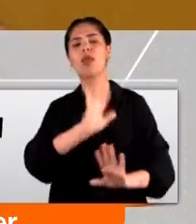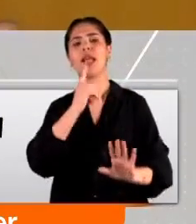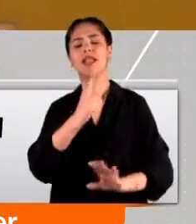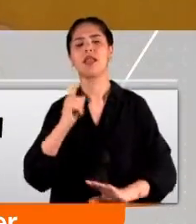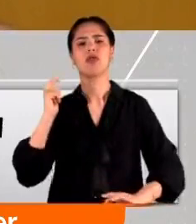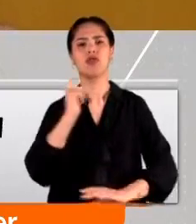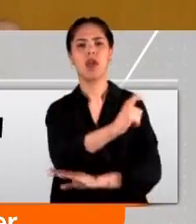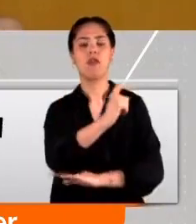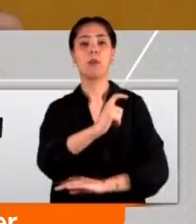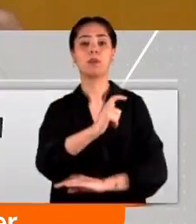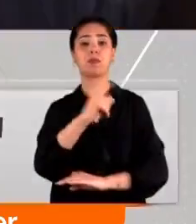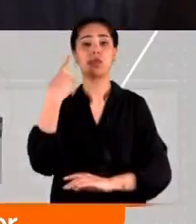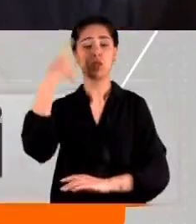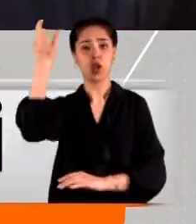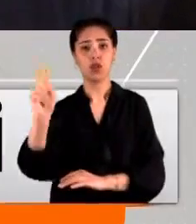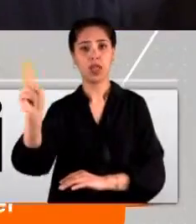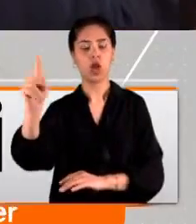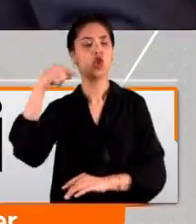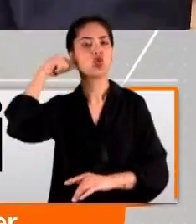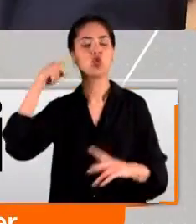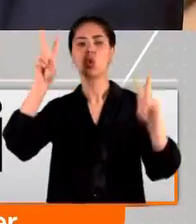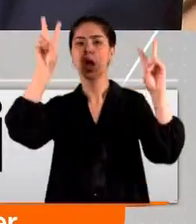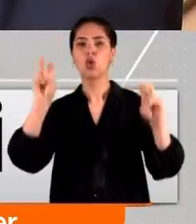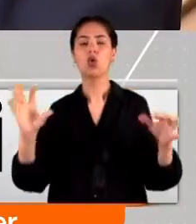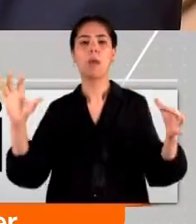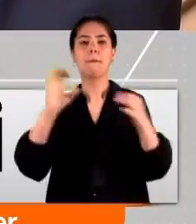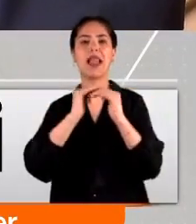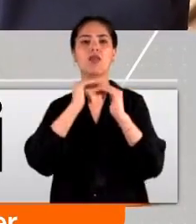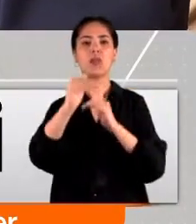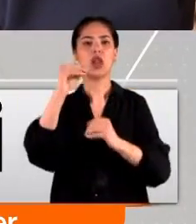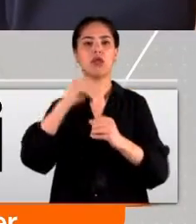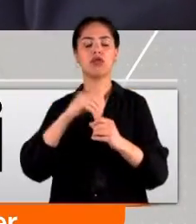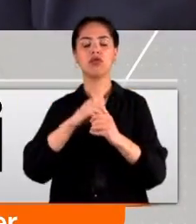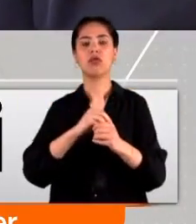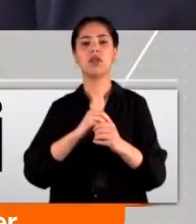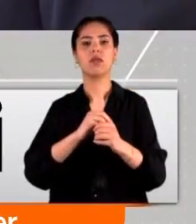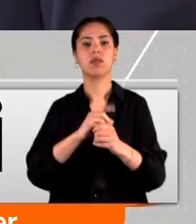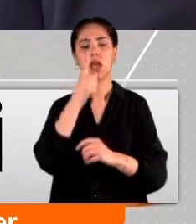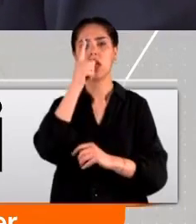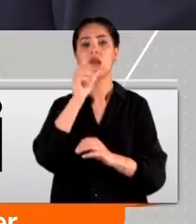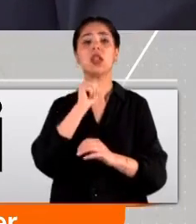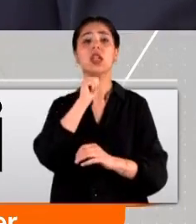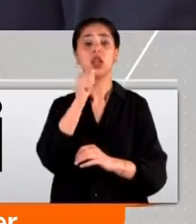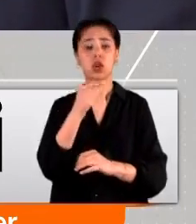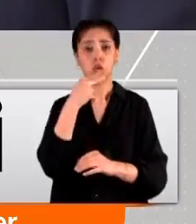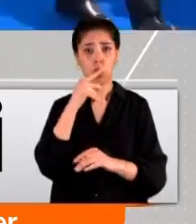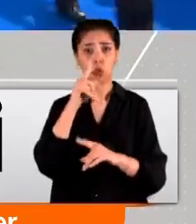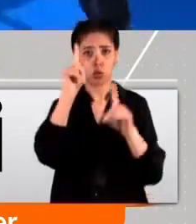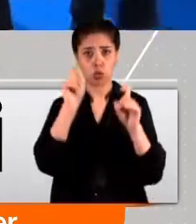Erdoğan Suriye meselesini Birleşmiş Milletler'de hiç gündeme getirdi mi diye